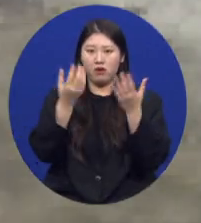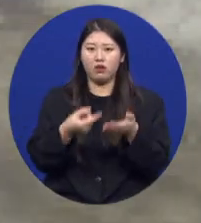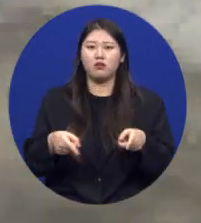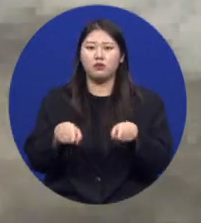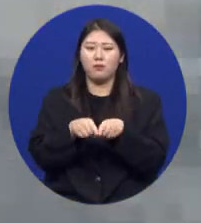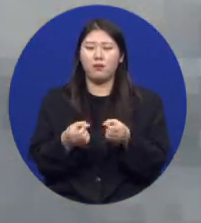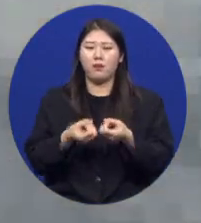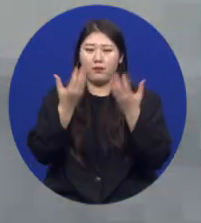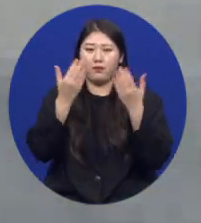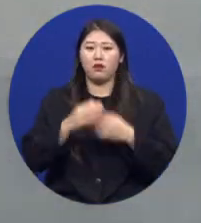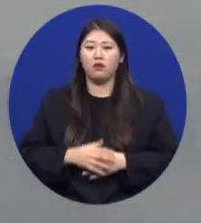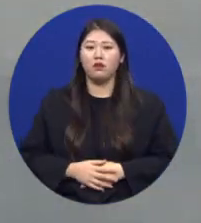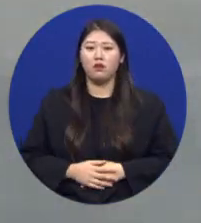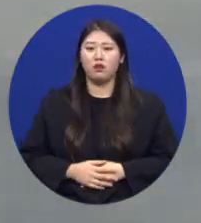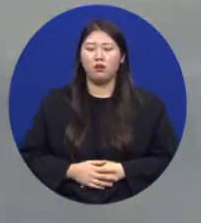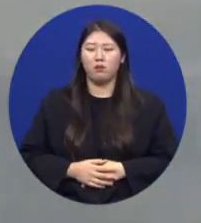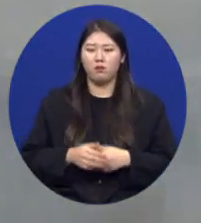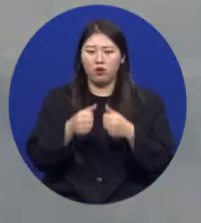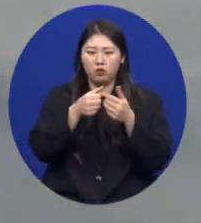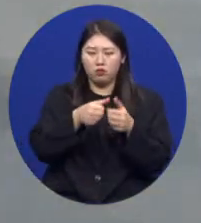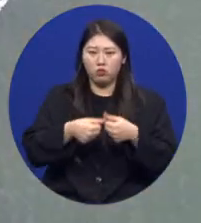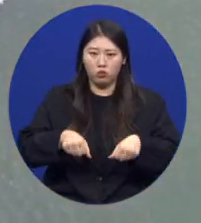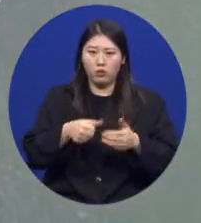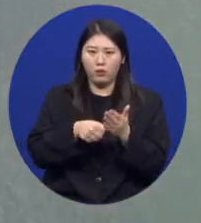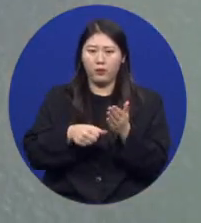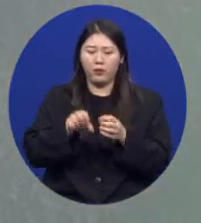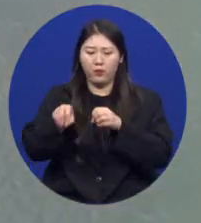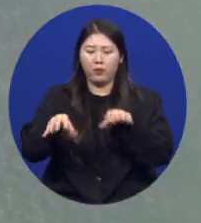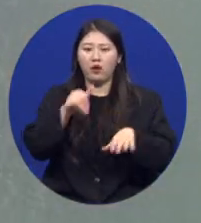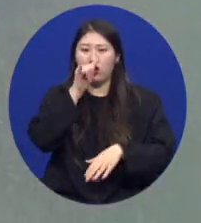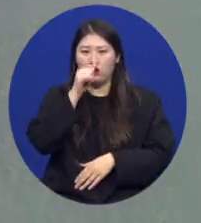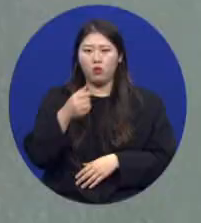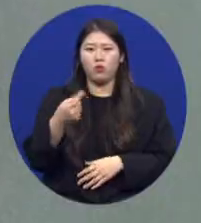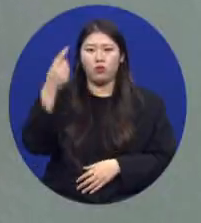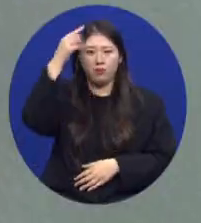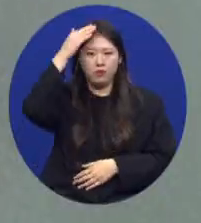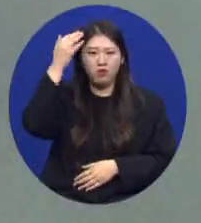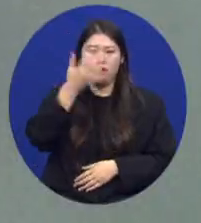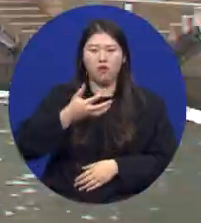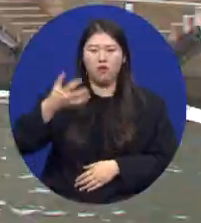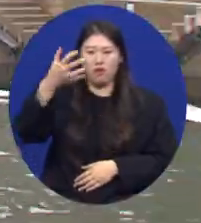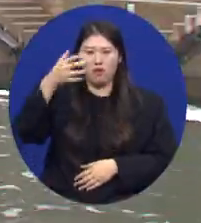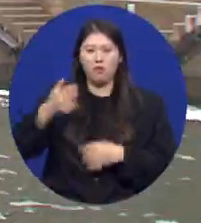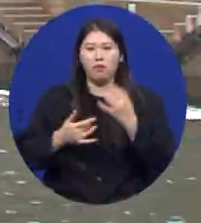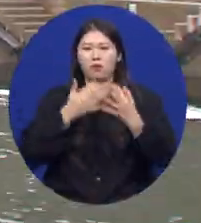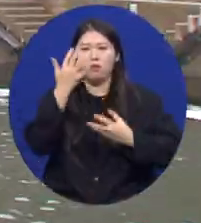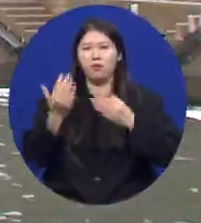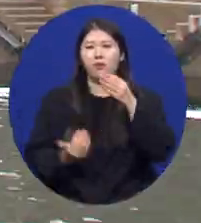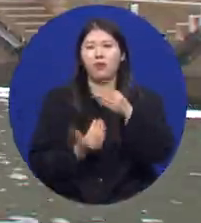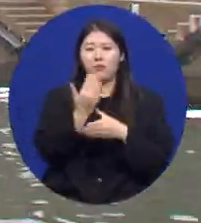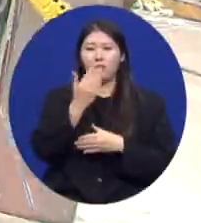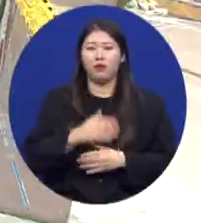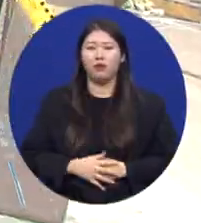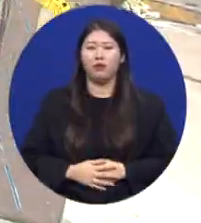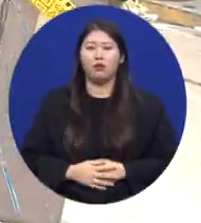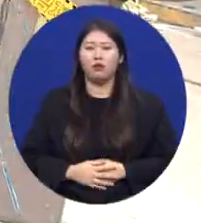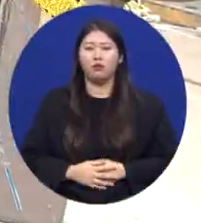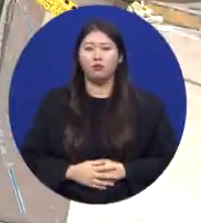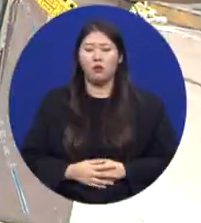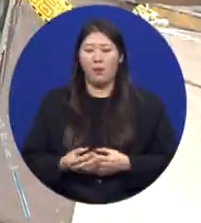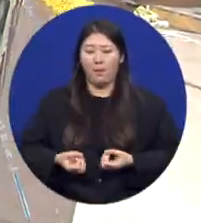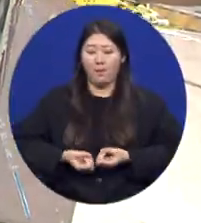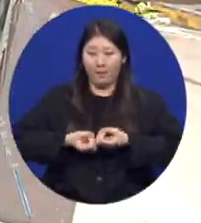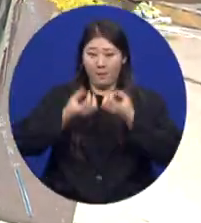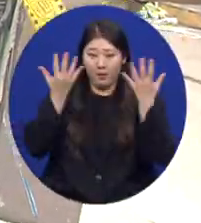일어납니다. 파편이 이리저리 튀고 연기와 함께 시뻘건 불길이 치솟습니다. 펑 소리가